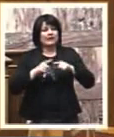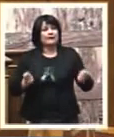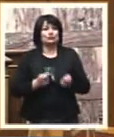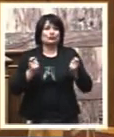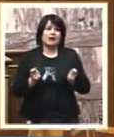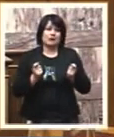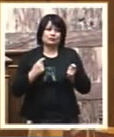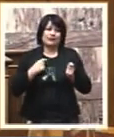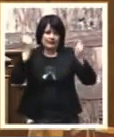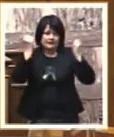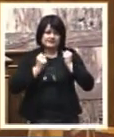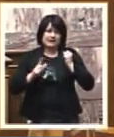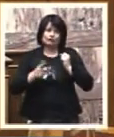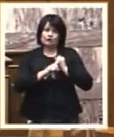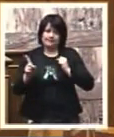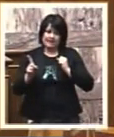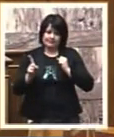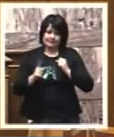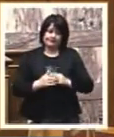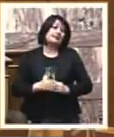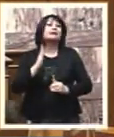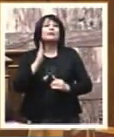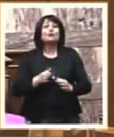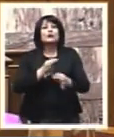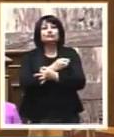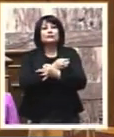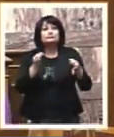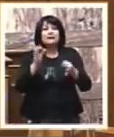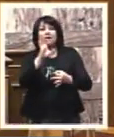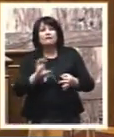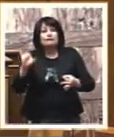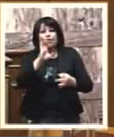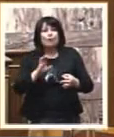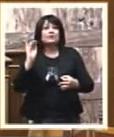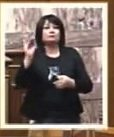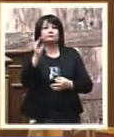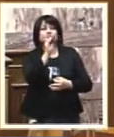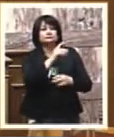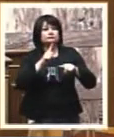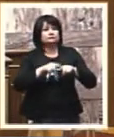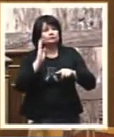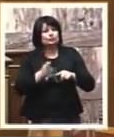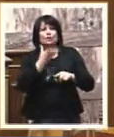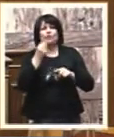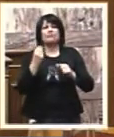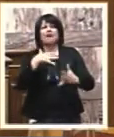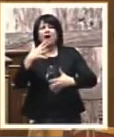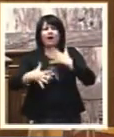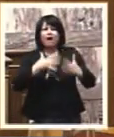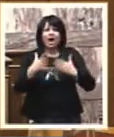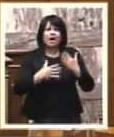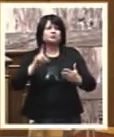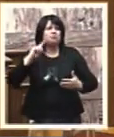από τη χρεοκοπία. Να μπορέσουμε να πείσουμε και εταίρους ότι η Ελλάδα είναι ικανή να βάλει τάξη στο χάος, στην